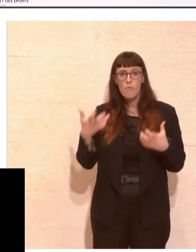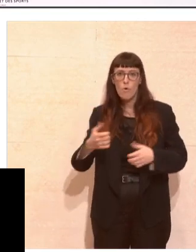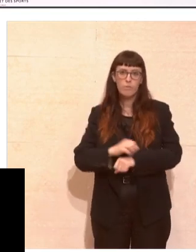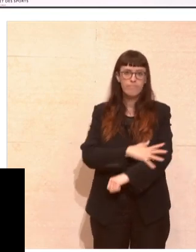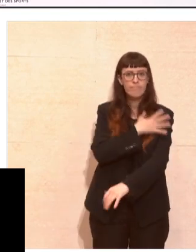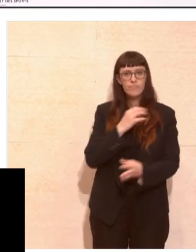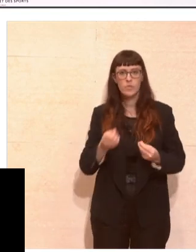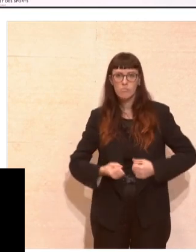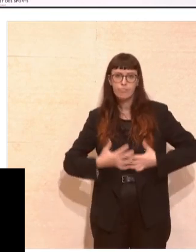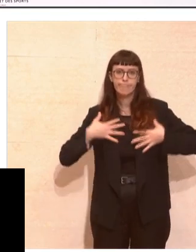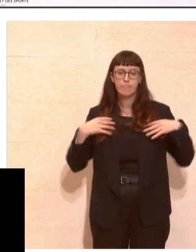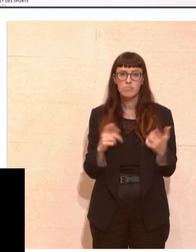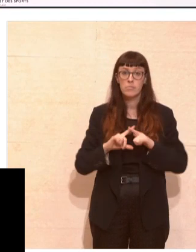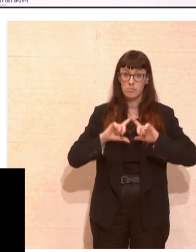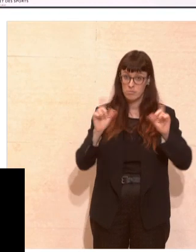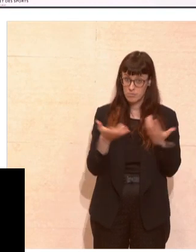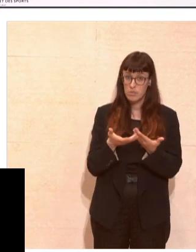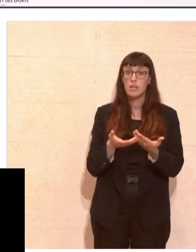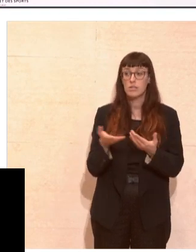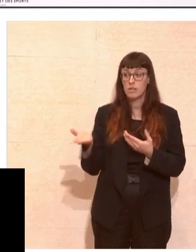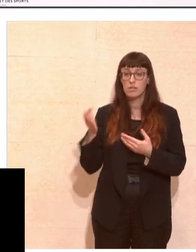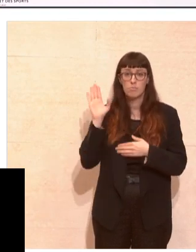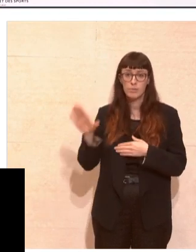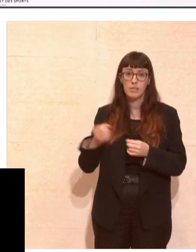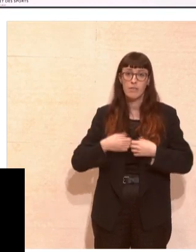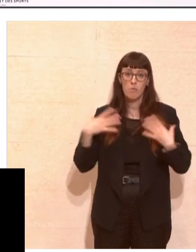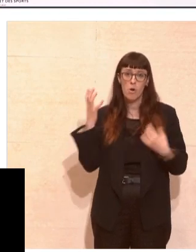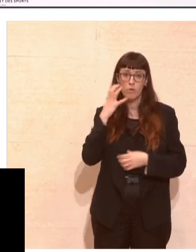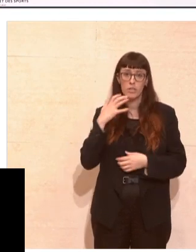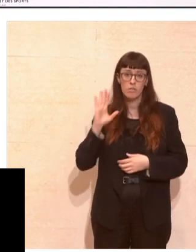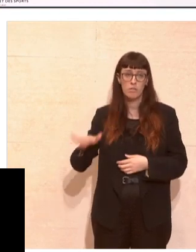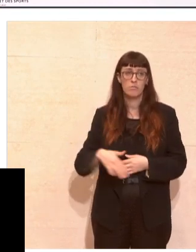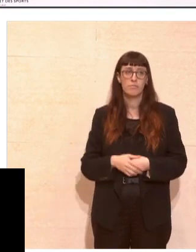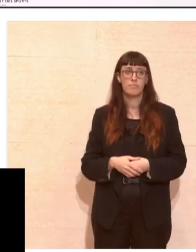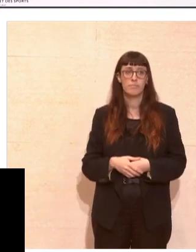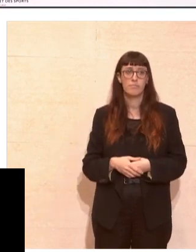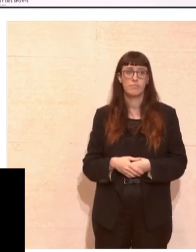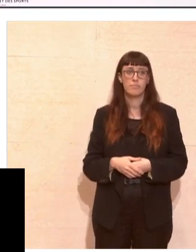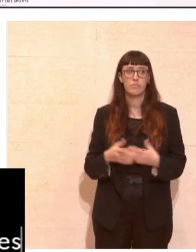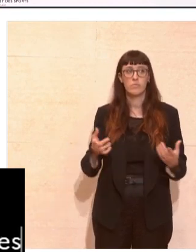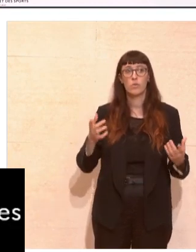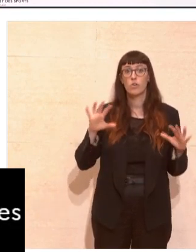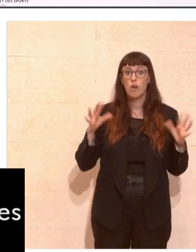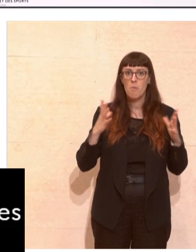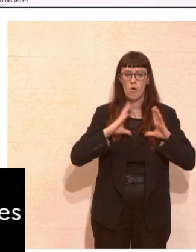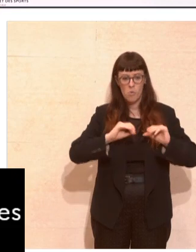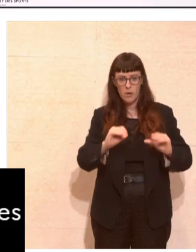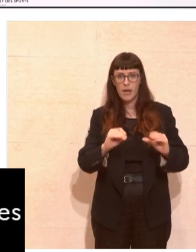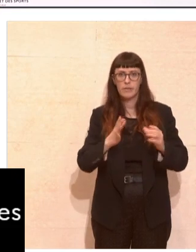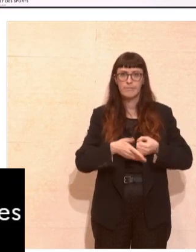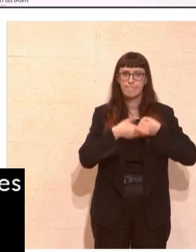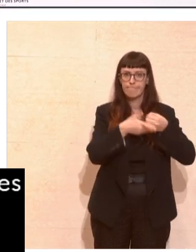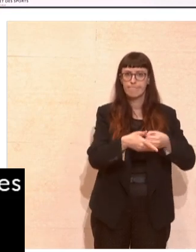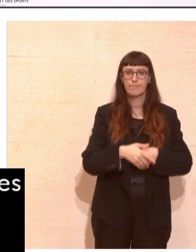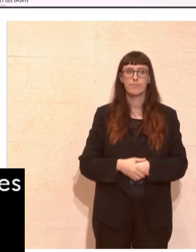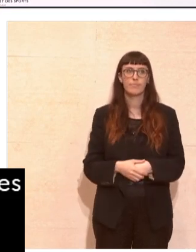de ressentir des émotions, c'est leur période de développement qui veut ça. Comment les aider pratiquement? Je voudrais